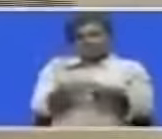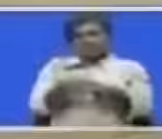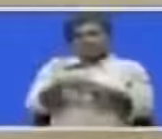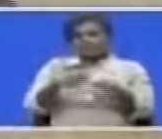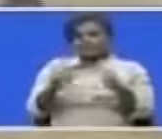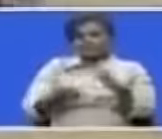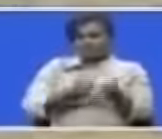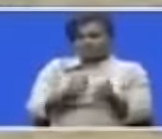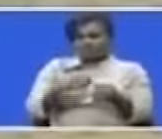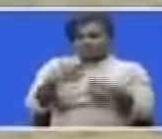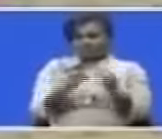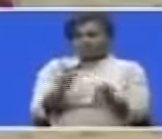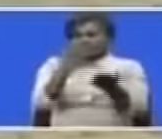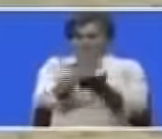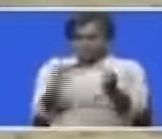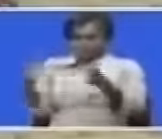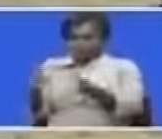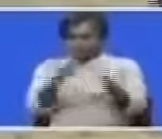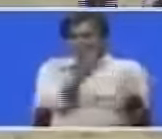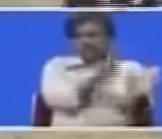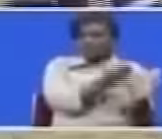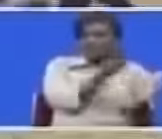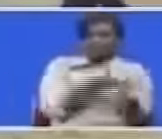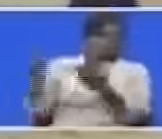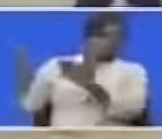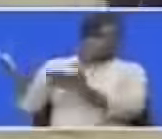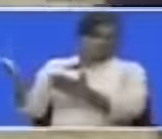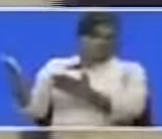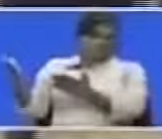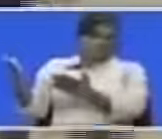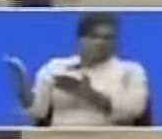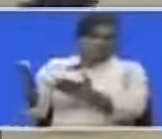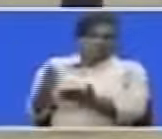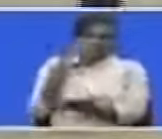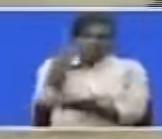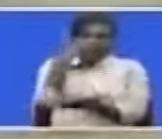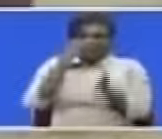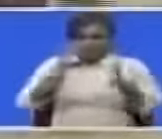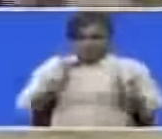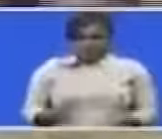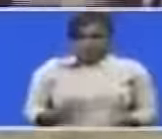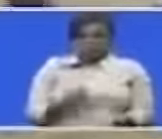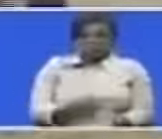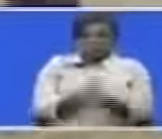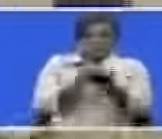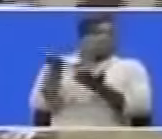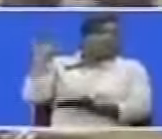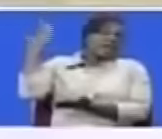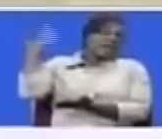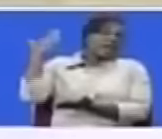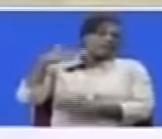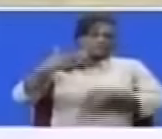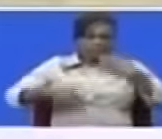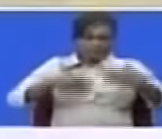mchezo huo. Kwa sasa baadhi ya timu zinazoshiriki mchezo huo zinatumia huduma za kocha Dan Oske ambaye alikuwa mchezaji hapo